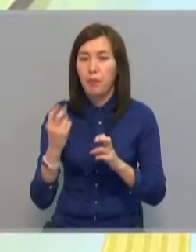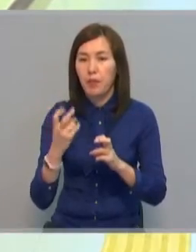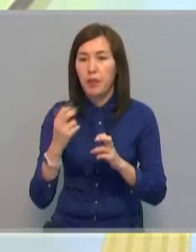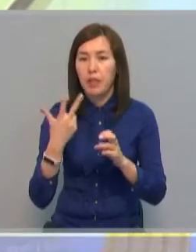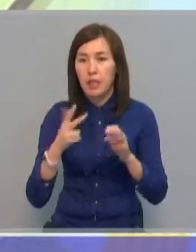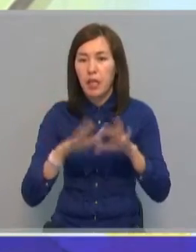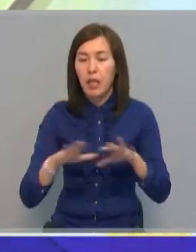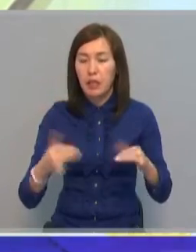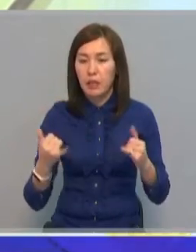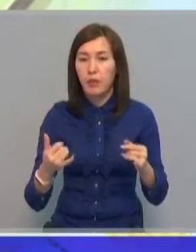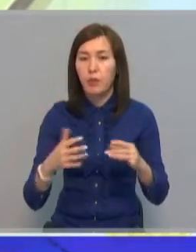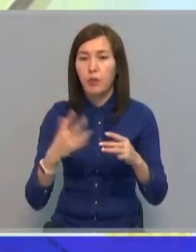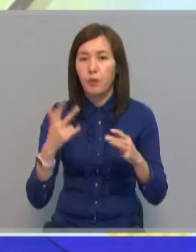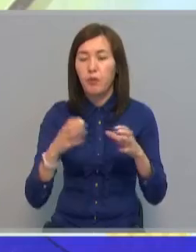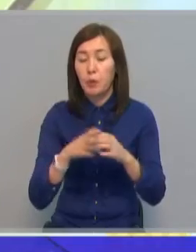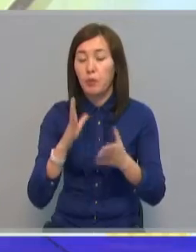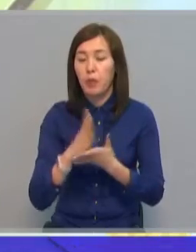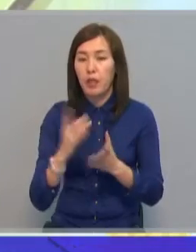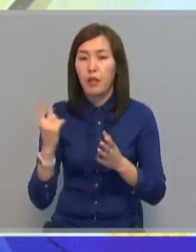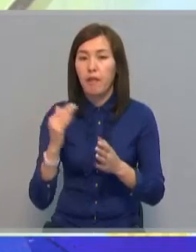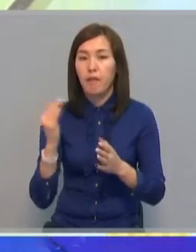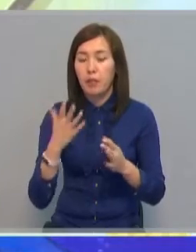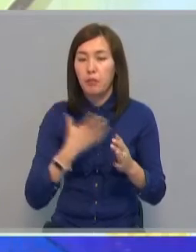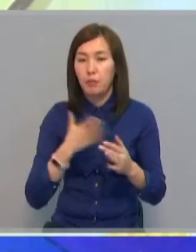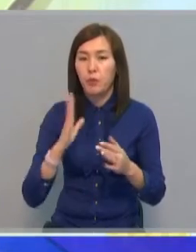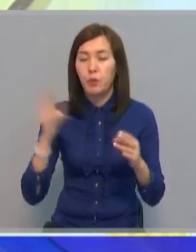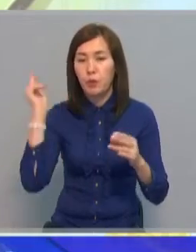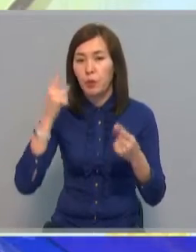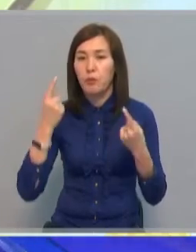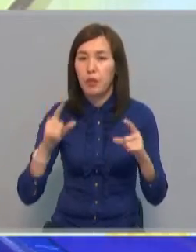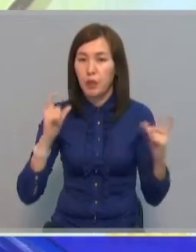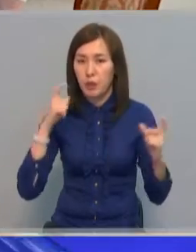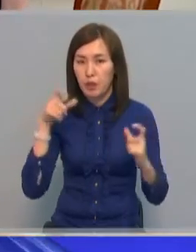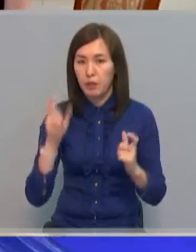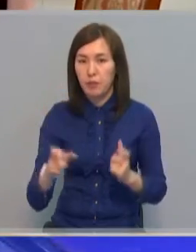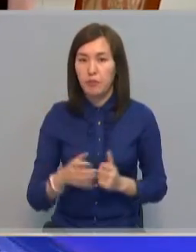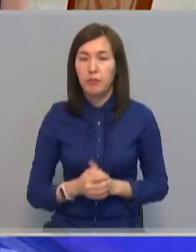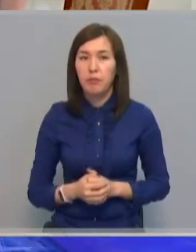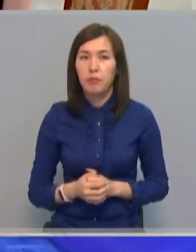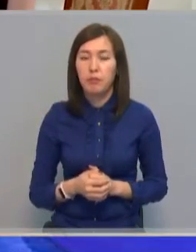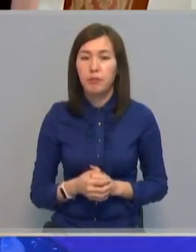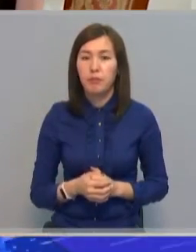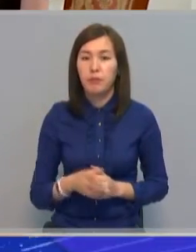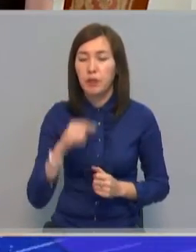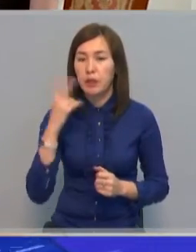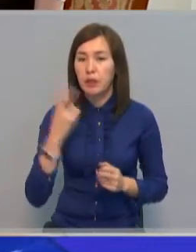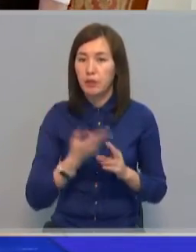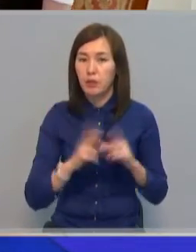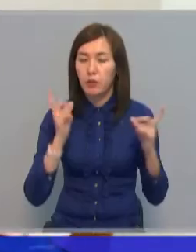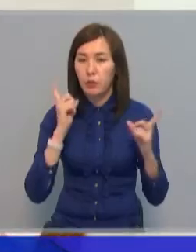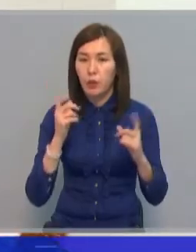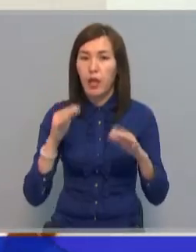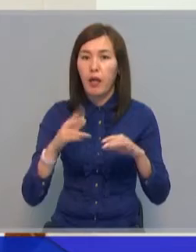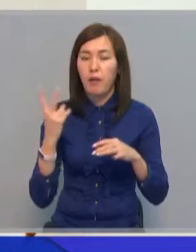12-13 детей. Сейчас на уроке две группы. С 1 февраля мы будем обучать других студентов. Стоит отметить, что